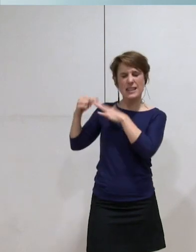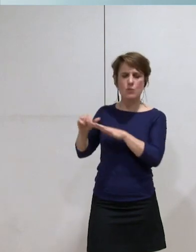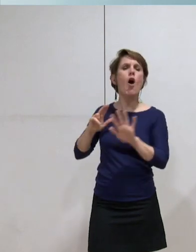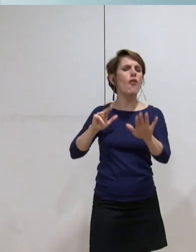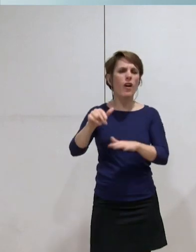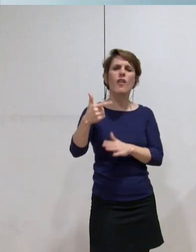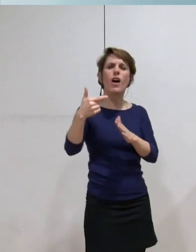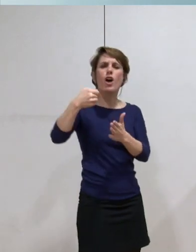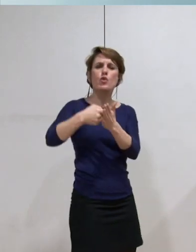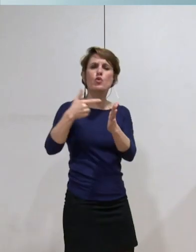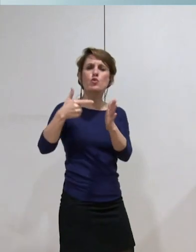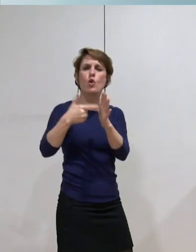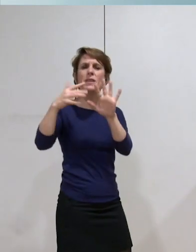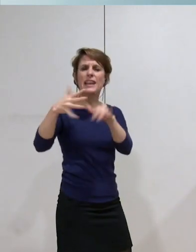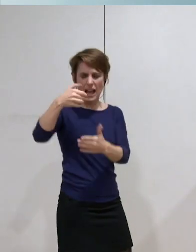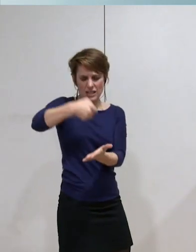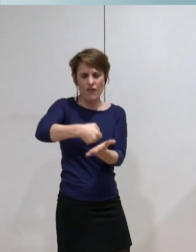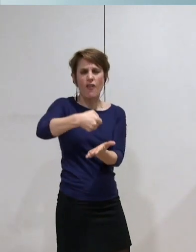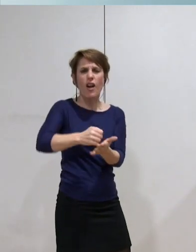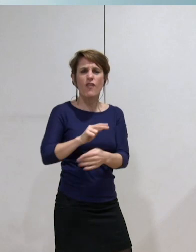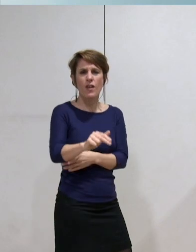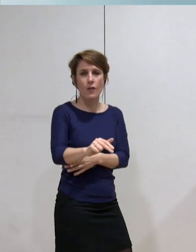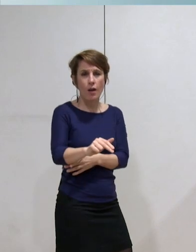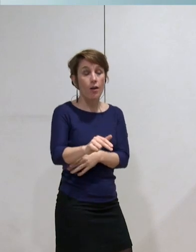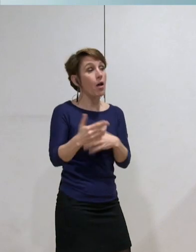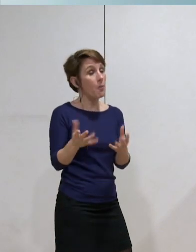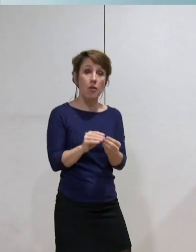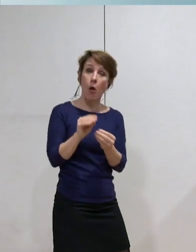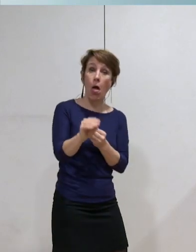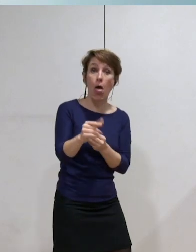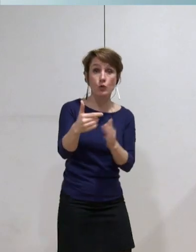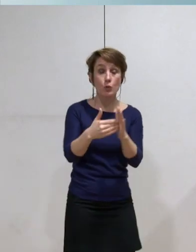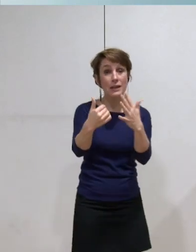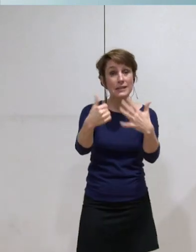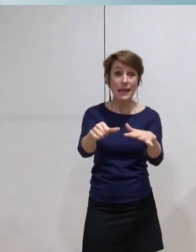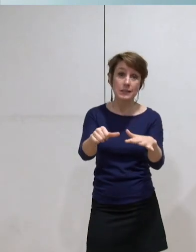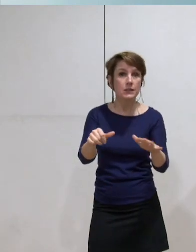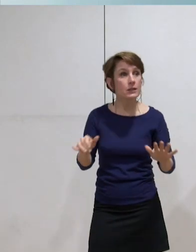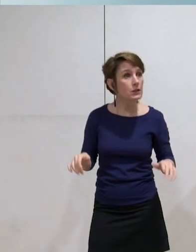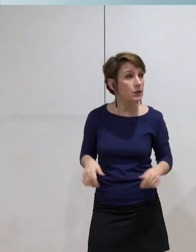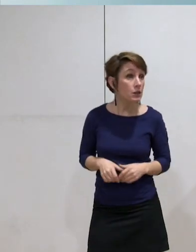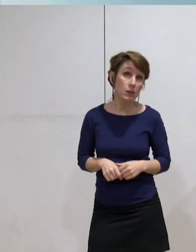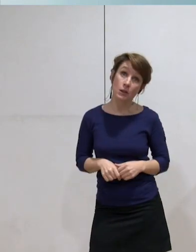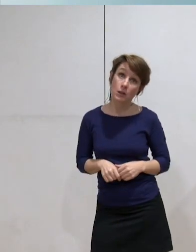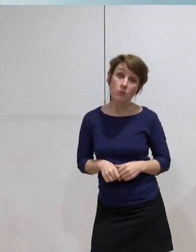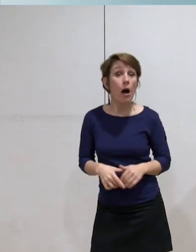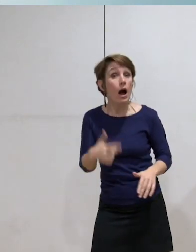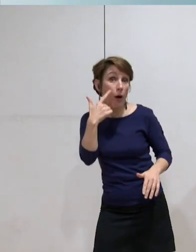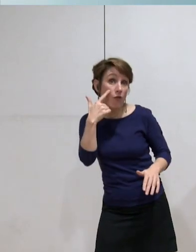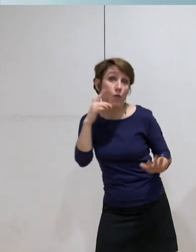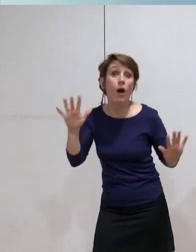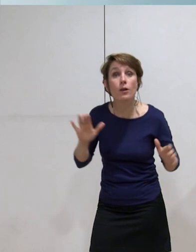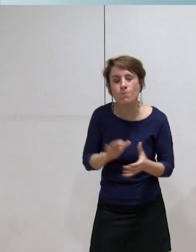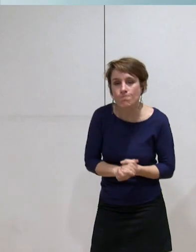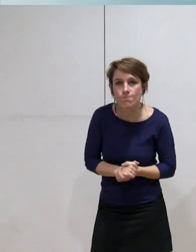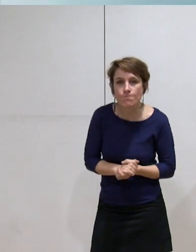2015 il nous dit maintenant que ce sera pour 2016 au 17 nous verrons bien